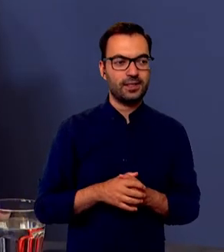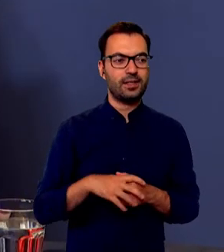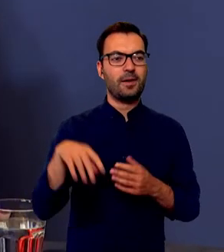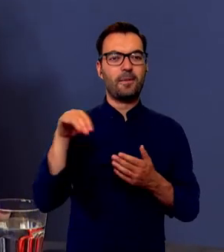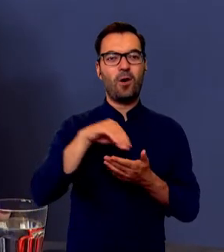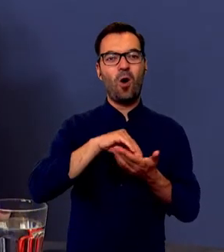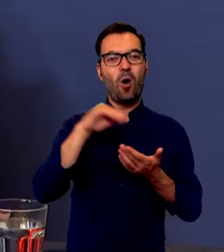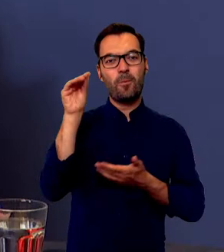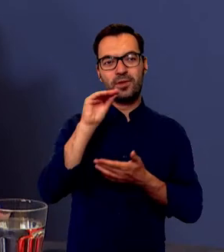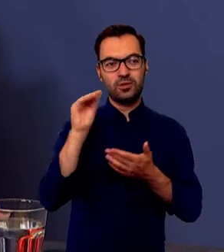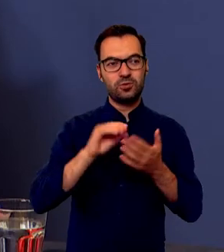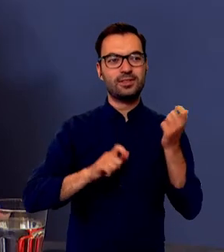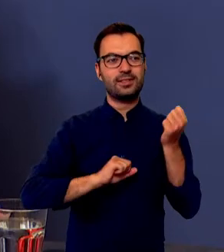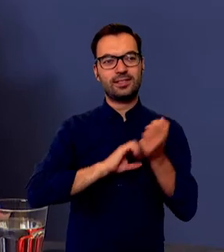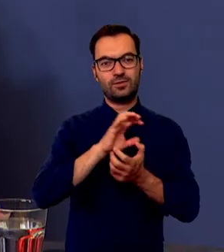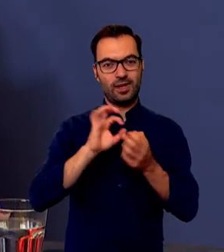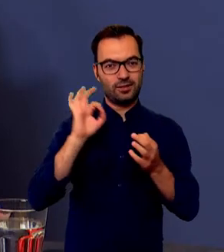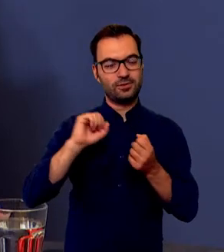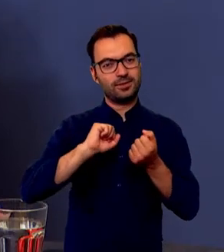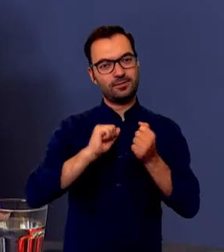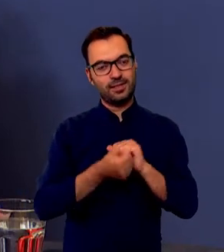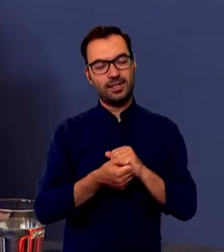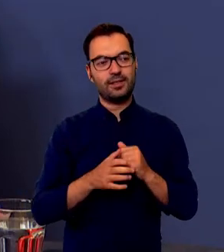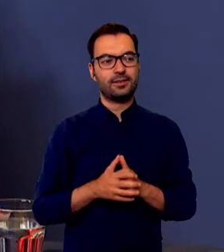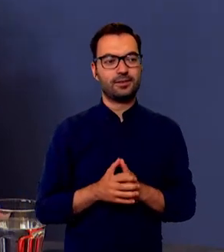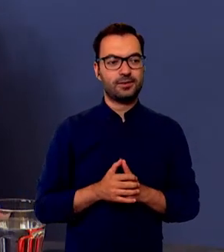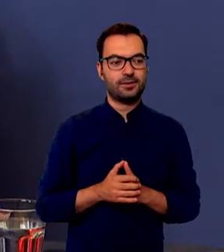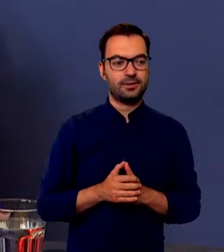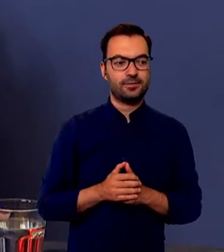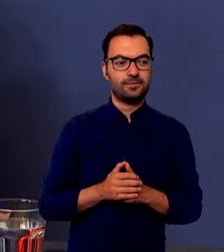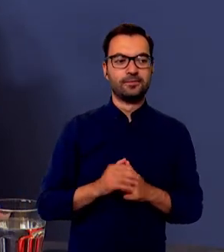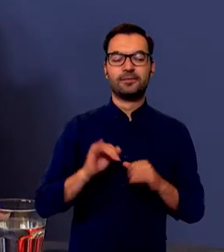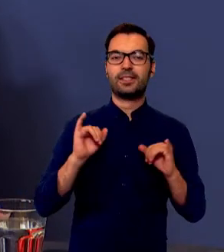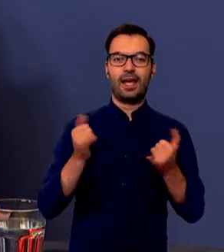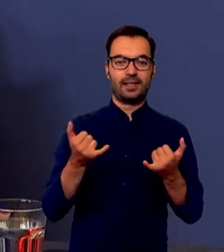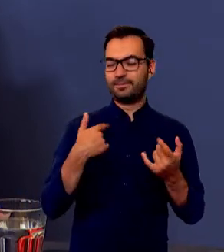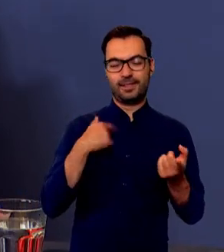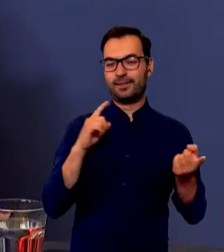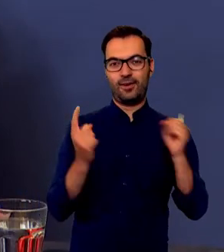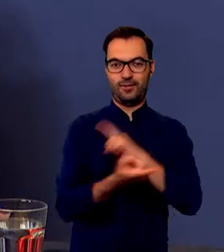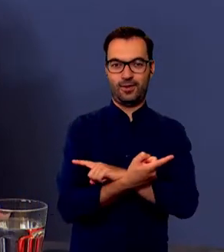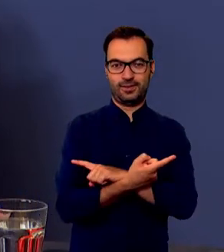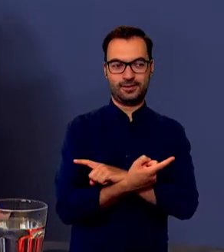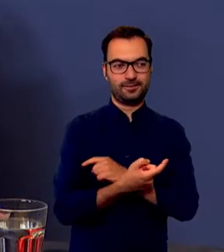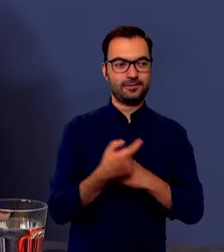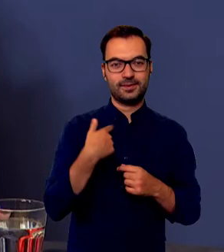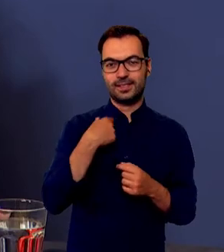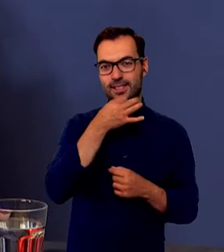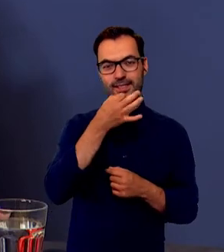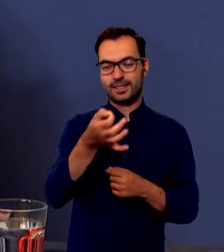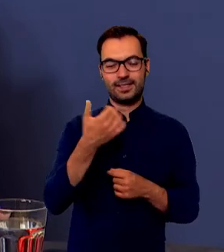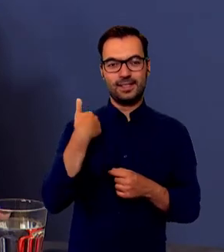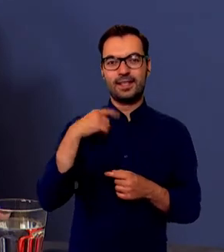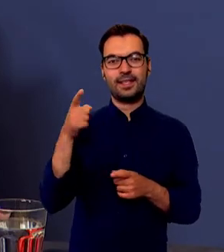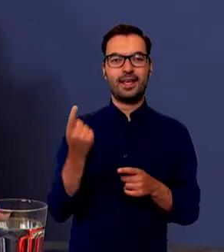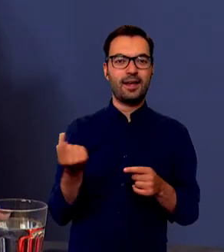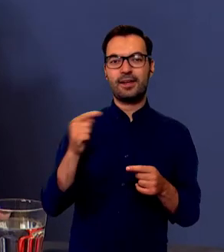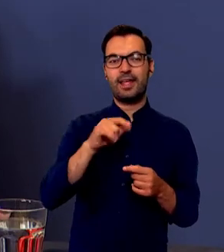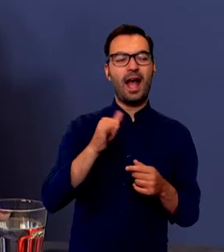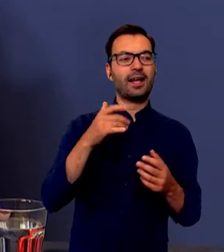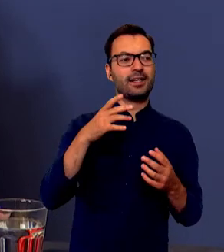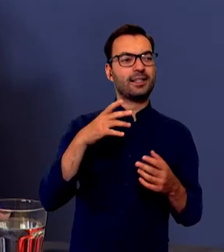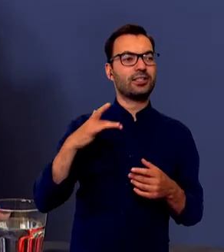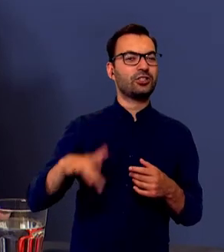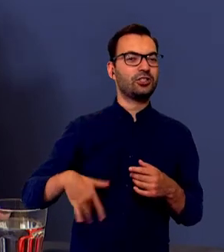świat ze swojej wyobraźni. Jak do tego świata weszły, ja zapytam w drugą stronę, nie jak ty weszłaś do świata arabskich księżniczek, tylko jak